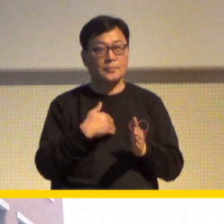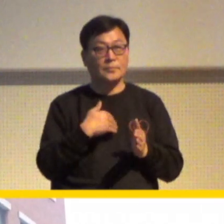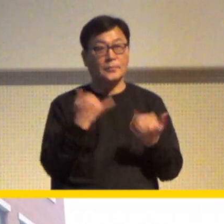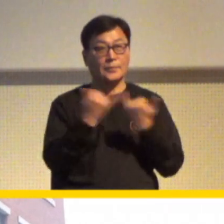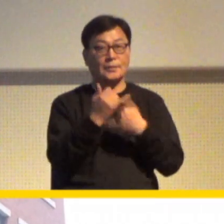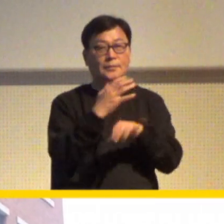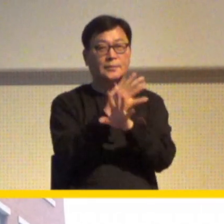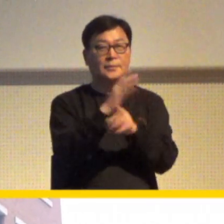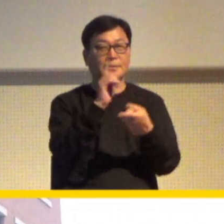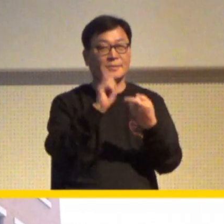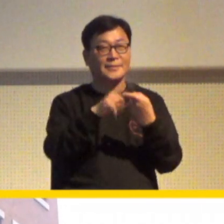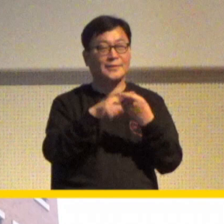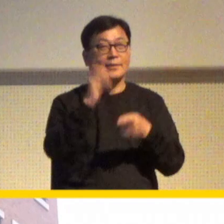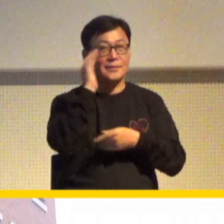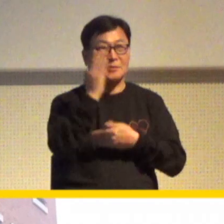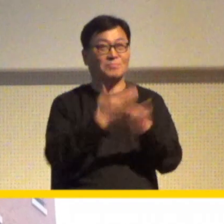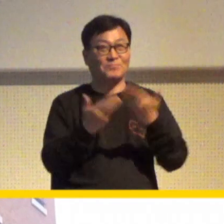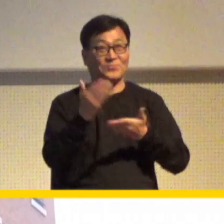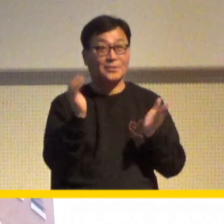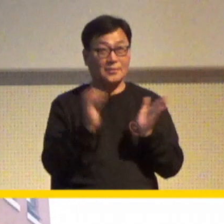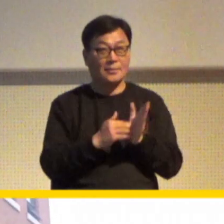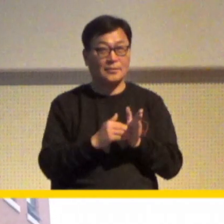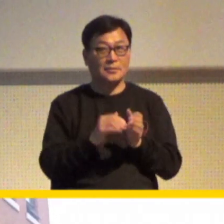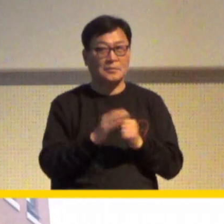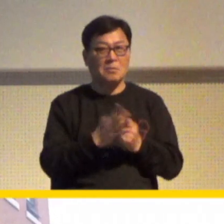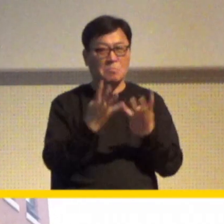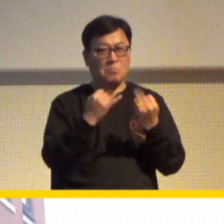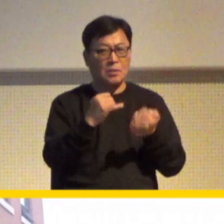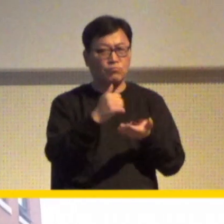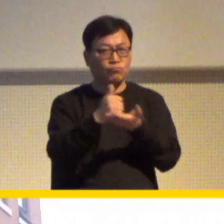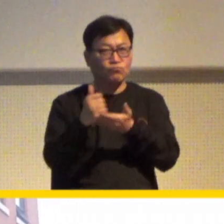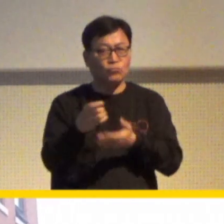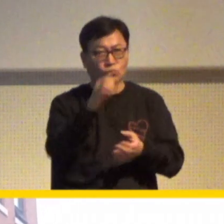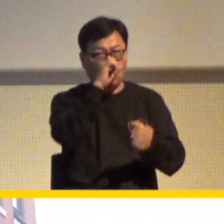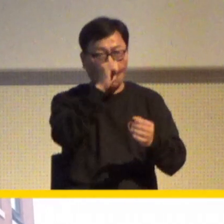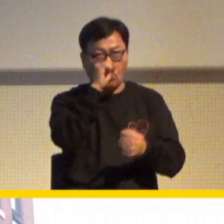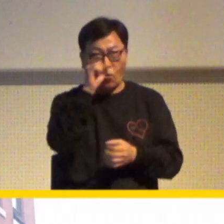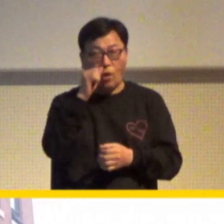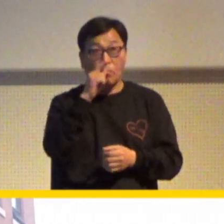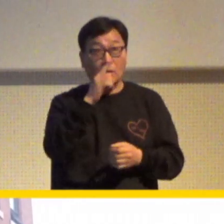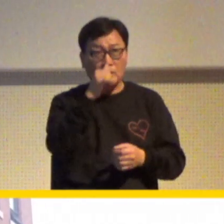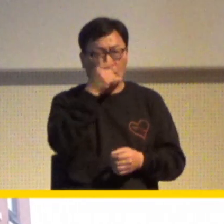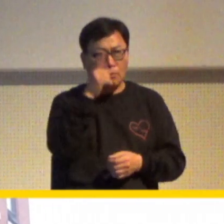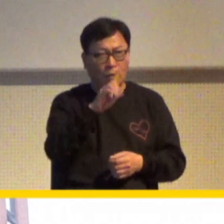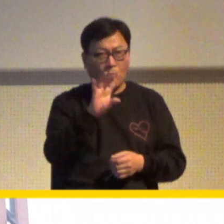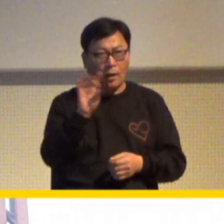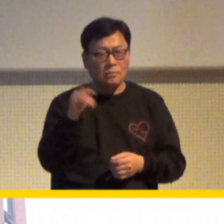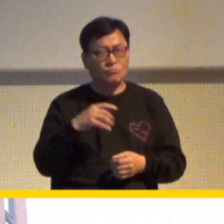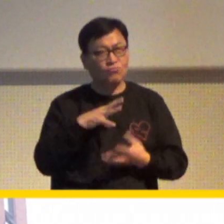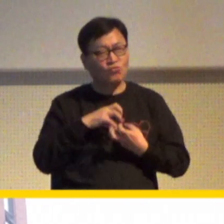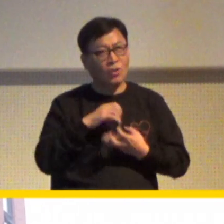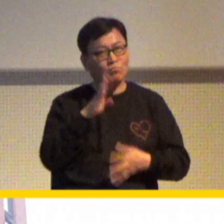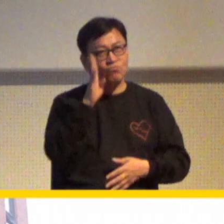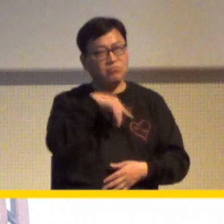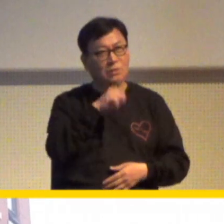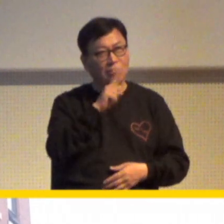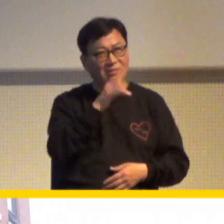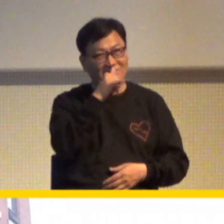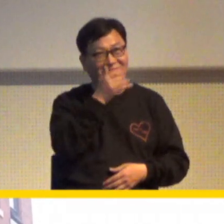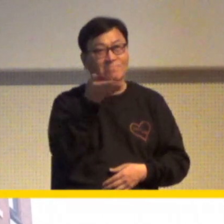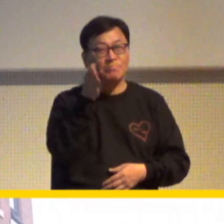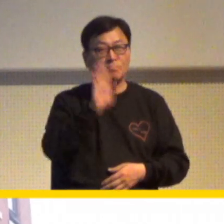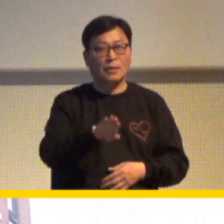계시면서 이야기를 나눠봤습니다. 많은 분들 좋아해 주시기도 하고요. 또 소화가 안 된다고 하시는 분도 계시고